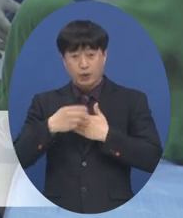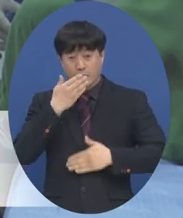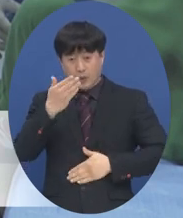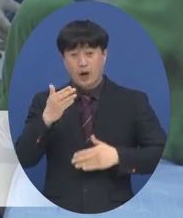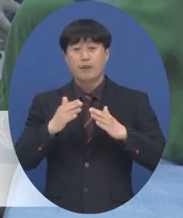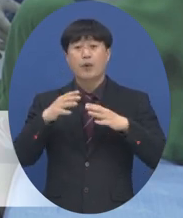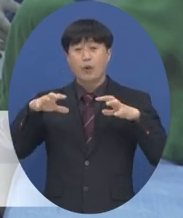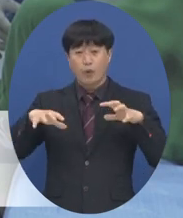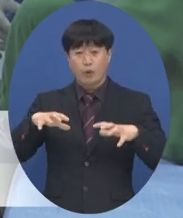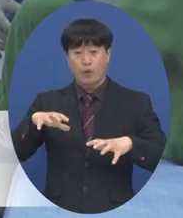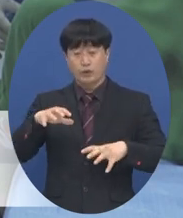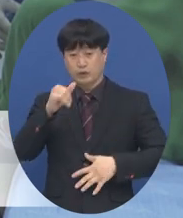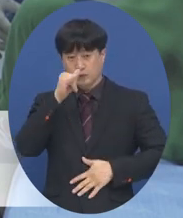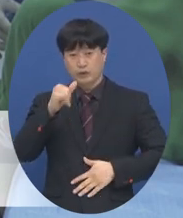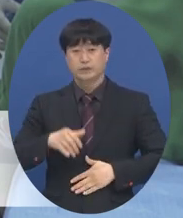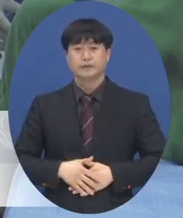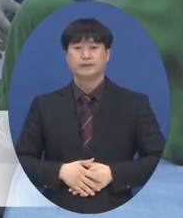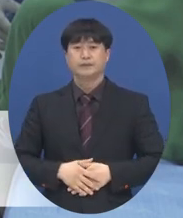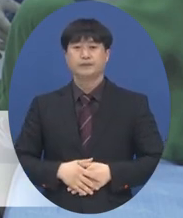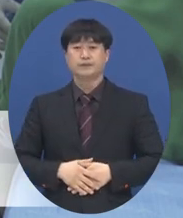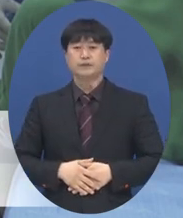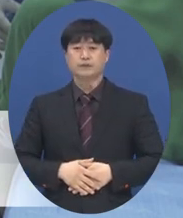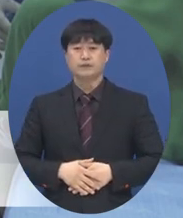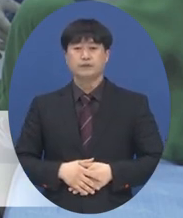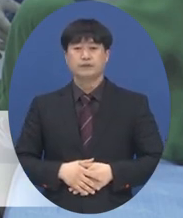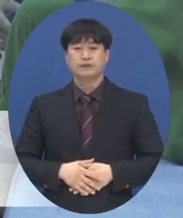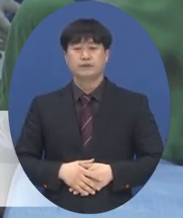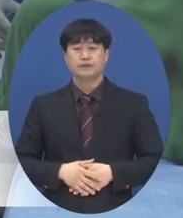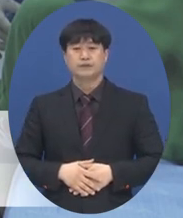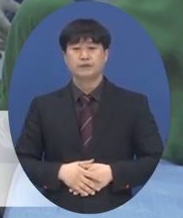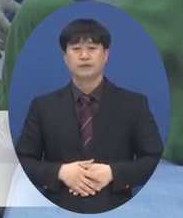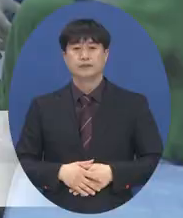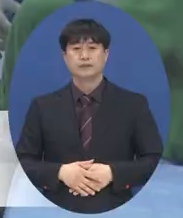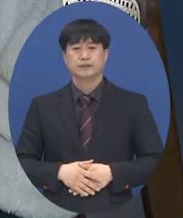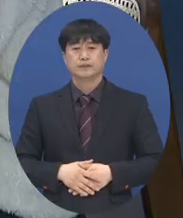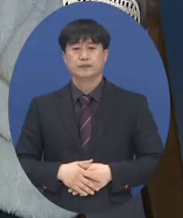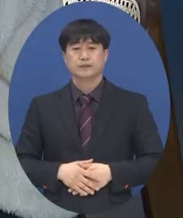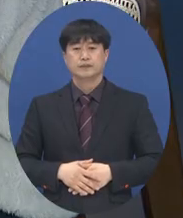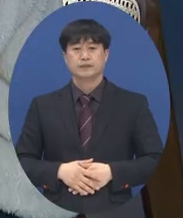곳곳에 있다고 해 직접 취재 다녀왔습니다. 정보 알아두시죠.